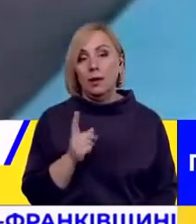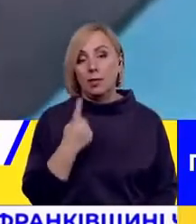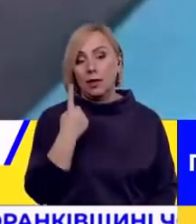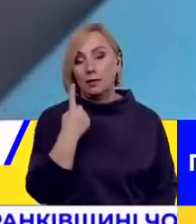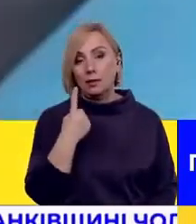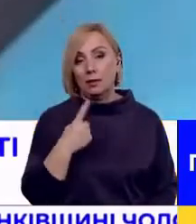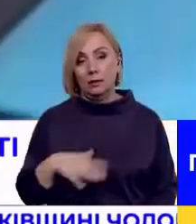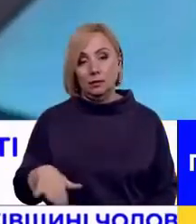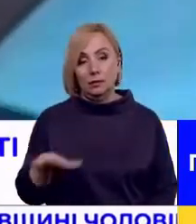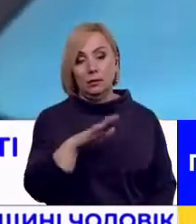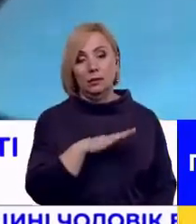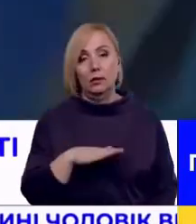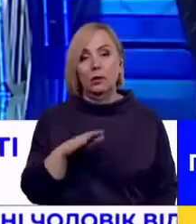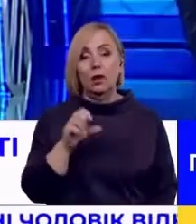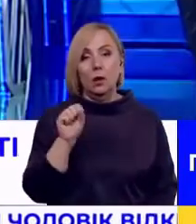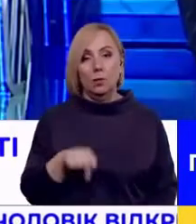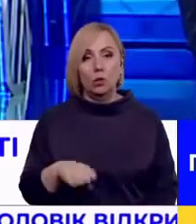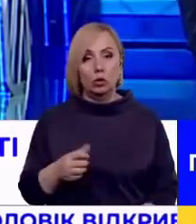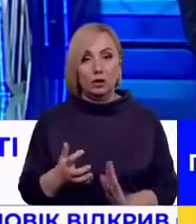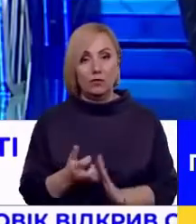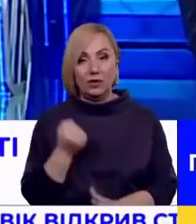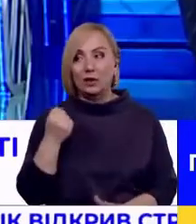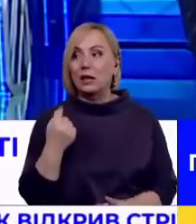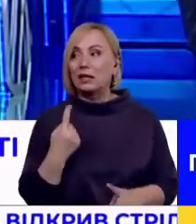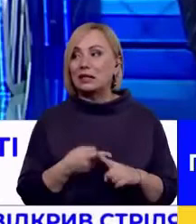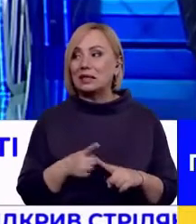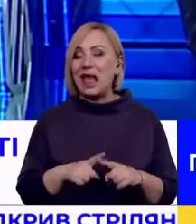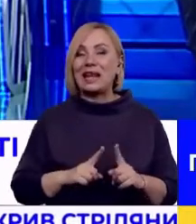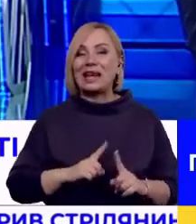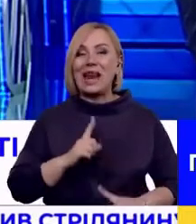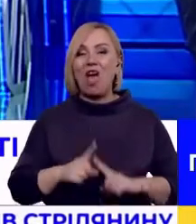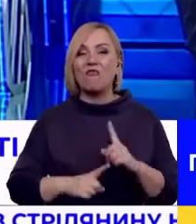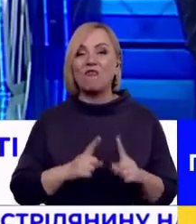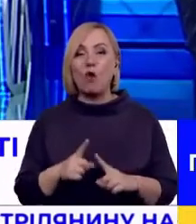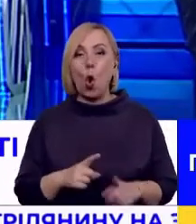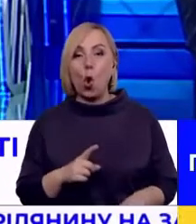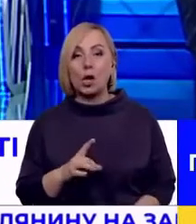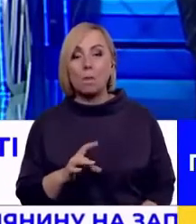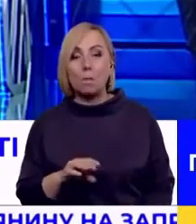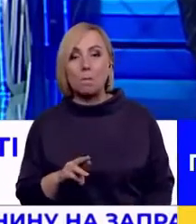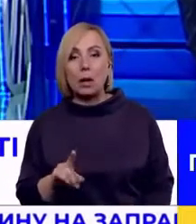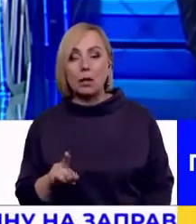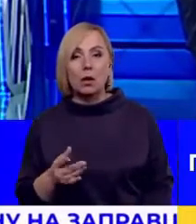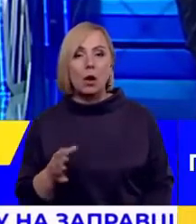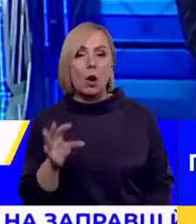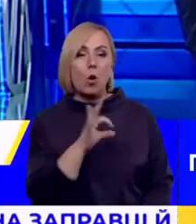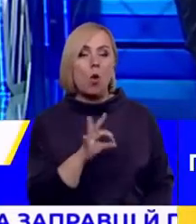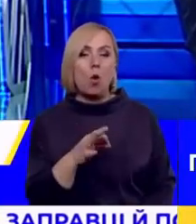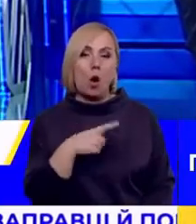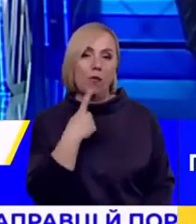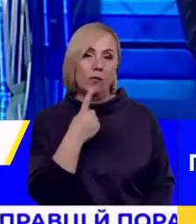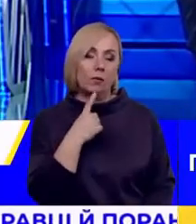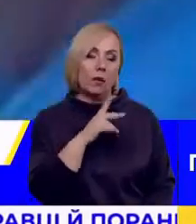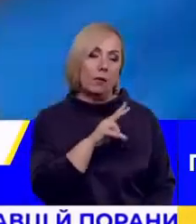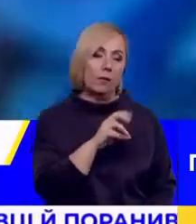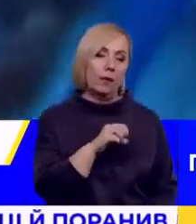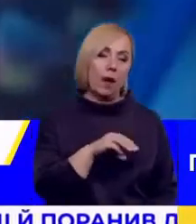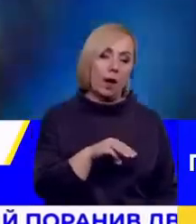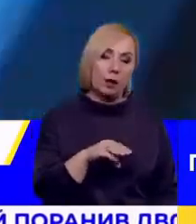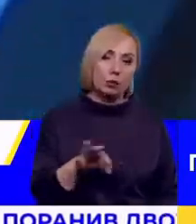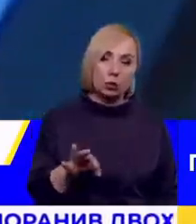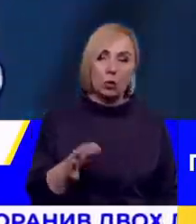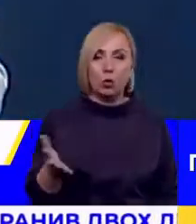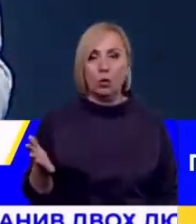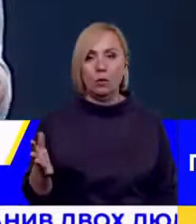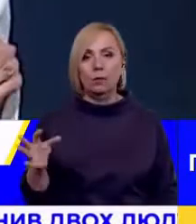може виграти у Росії, це реформи. І коли ми говоримо про НАТО, коли ми говоримо про безпосередньо там саміт Альянсу, коли ми